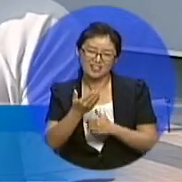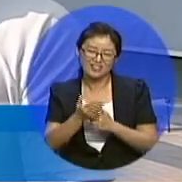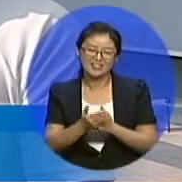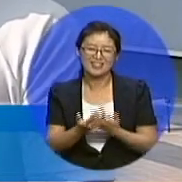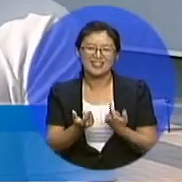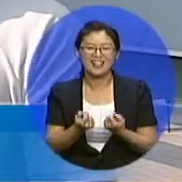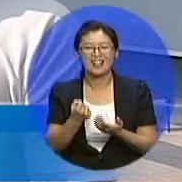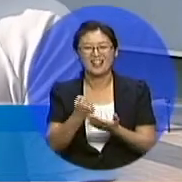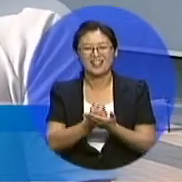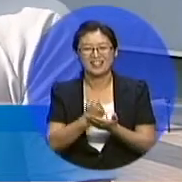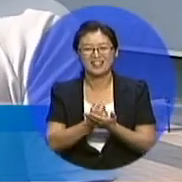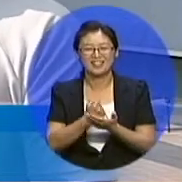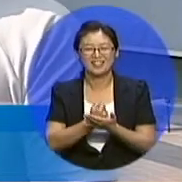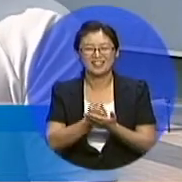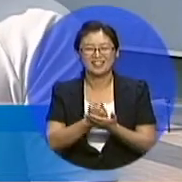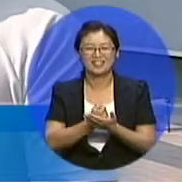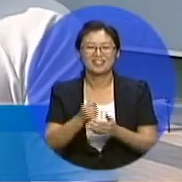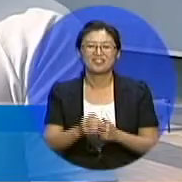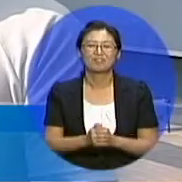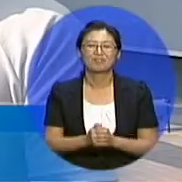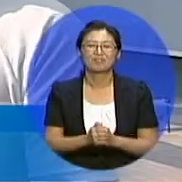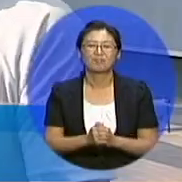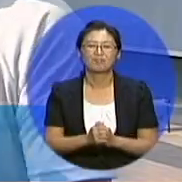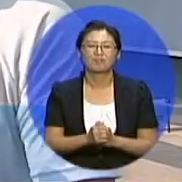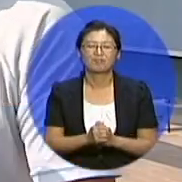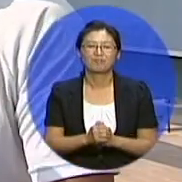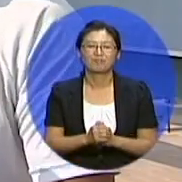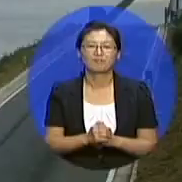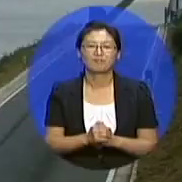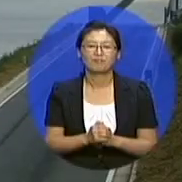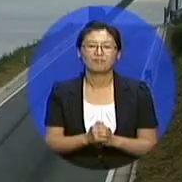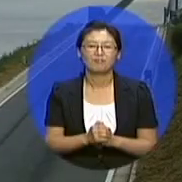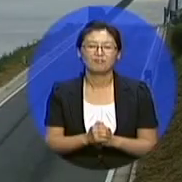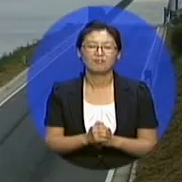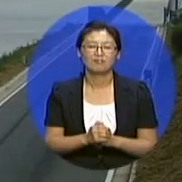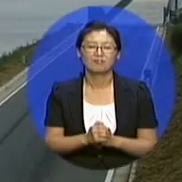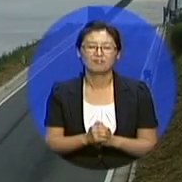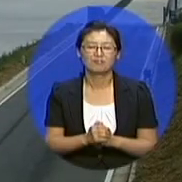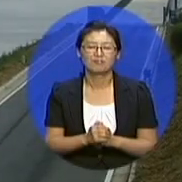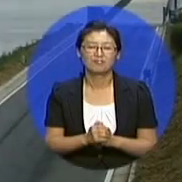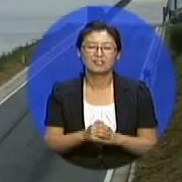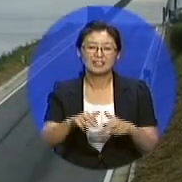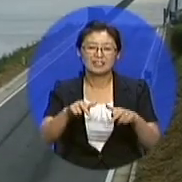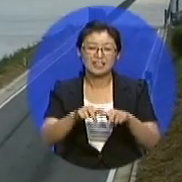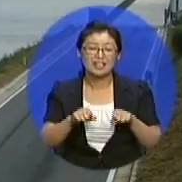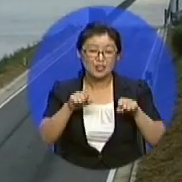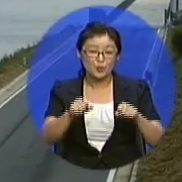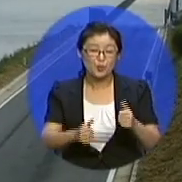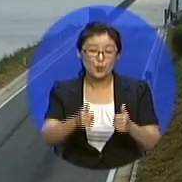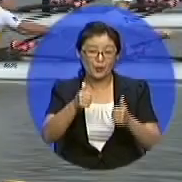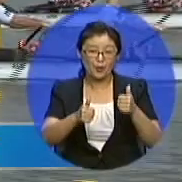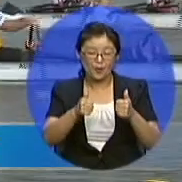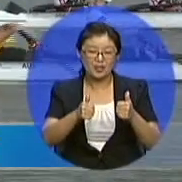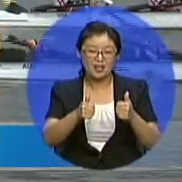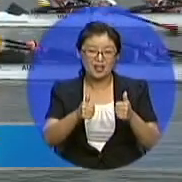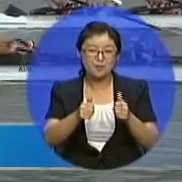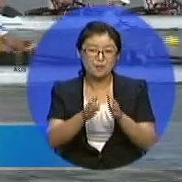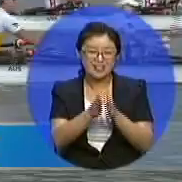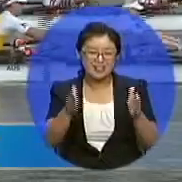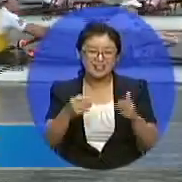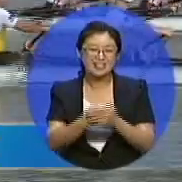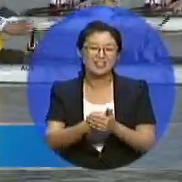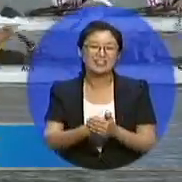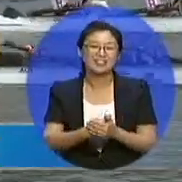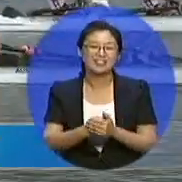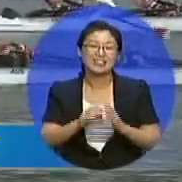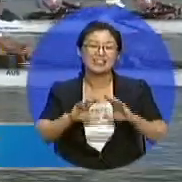접했을 건데 많이 좀 저도 아쉽습니다. 한편 장애인 조정 경기가 함께 펼쳐졌던 2013